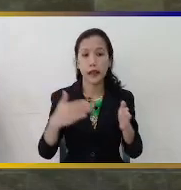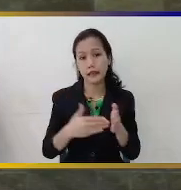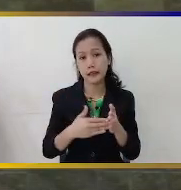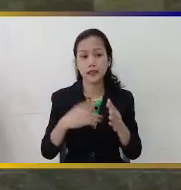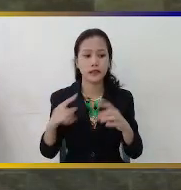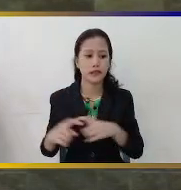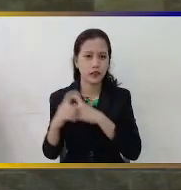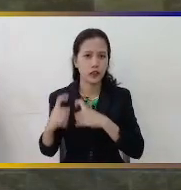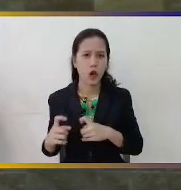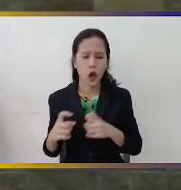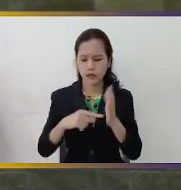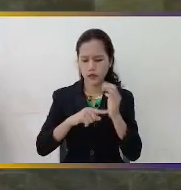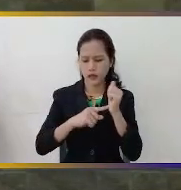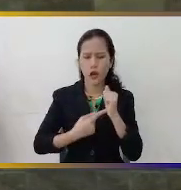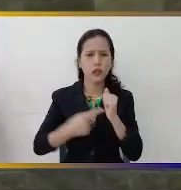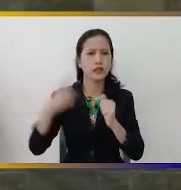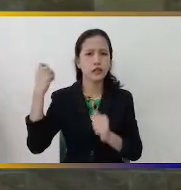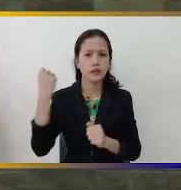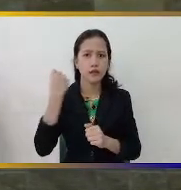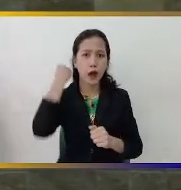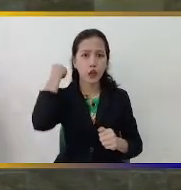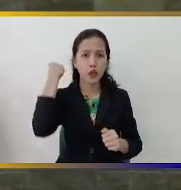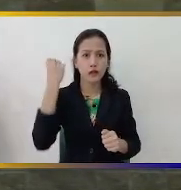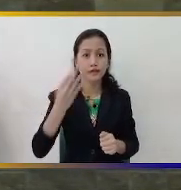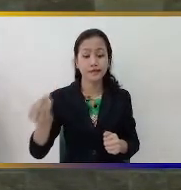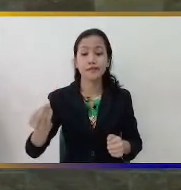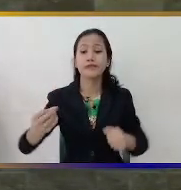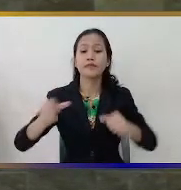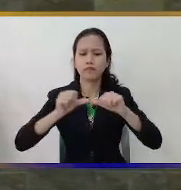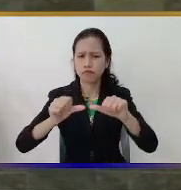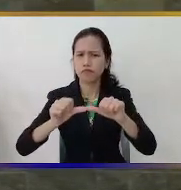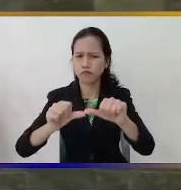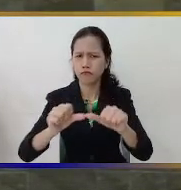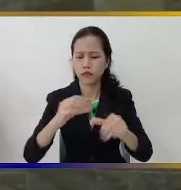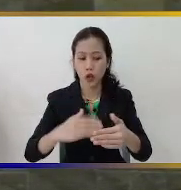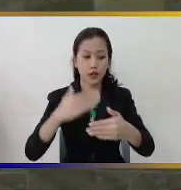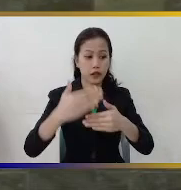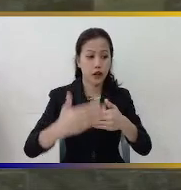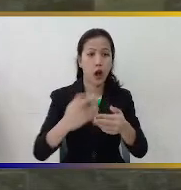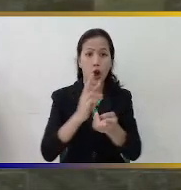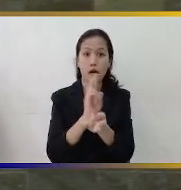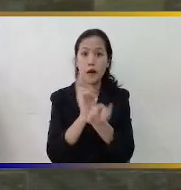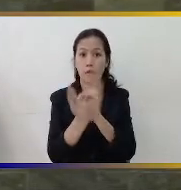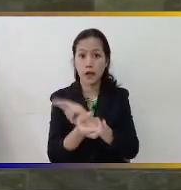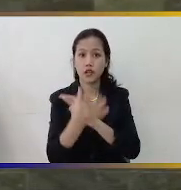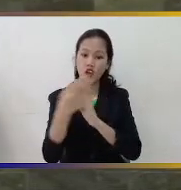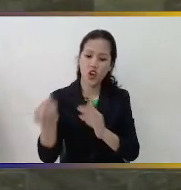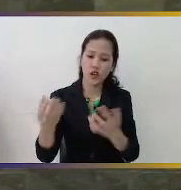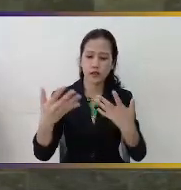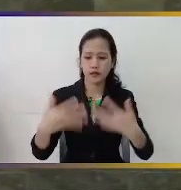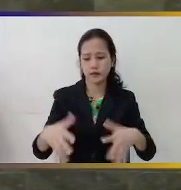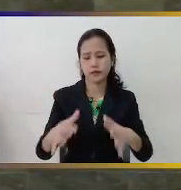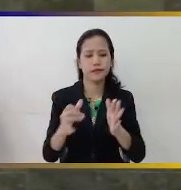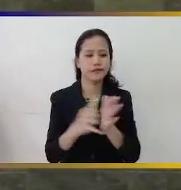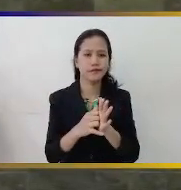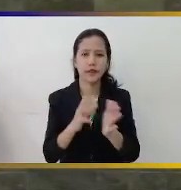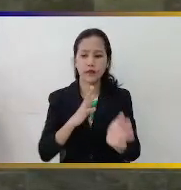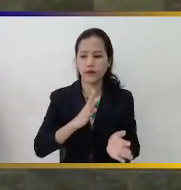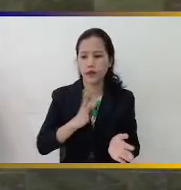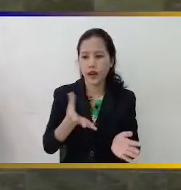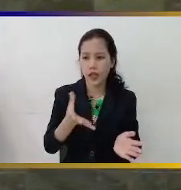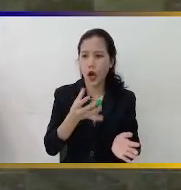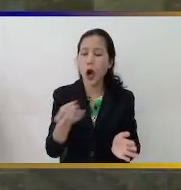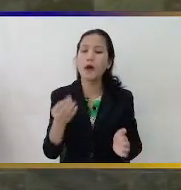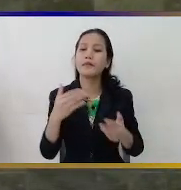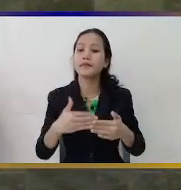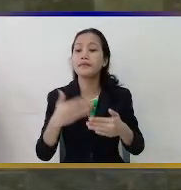sa rebellion and then after nyan tuloy-tuloy na. And then susunod yan, magre-repent. And then pagkatapos nila makabalik, panibago ng